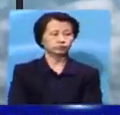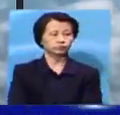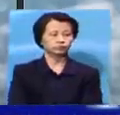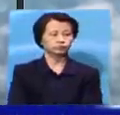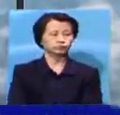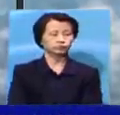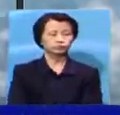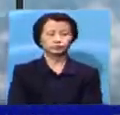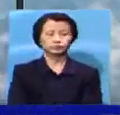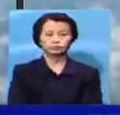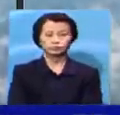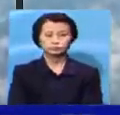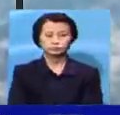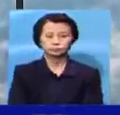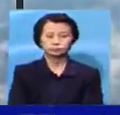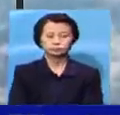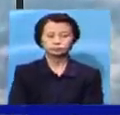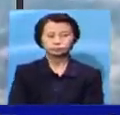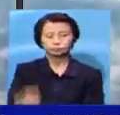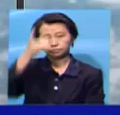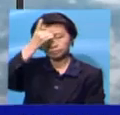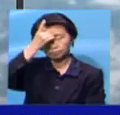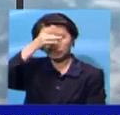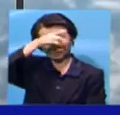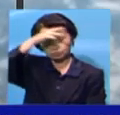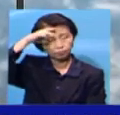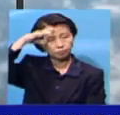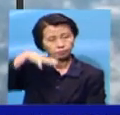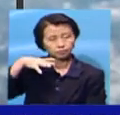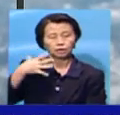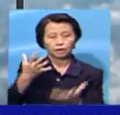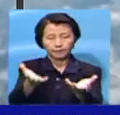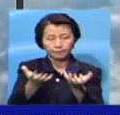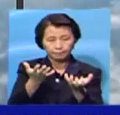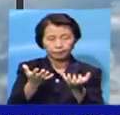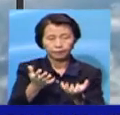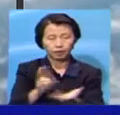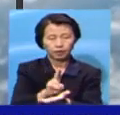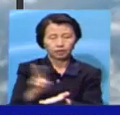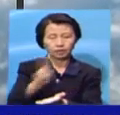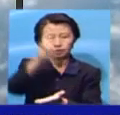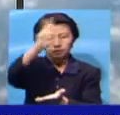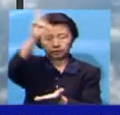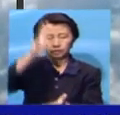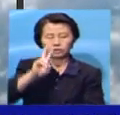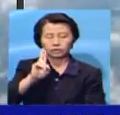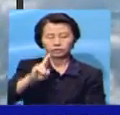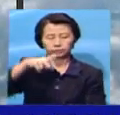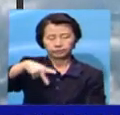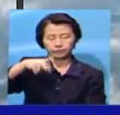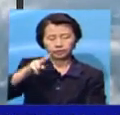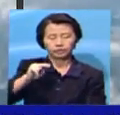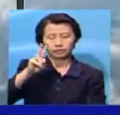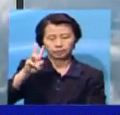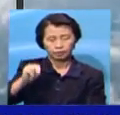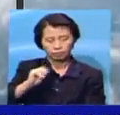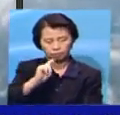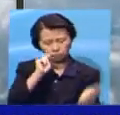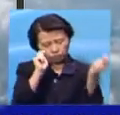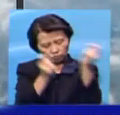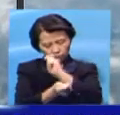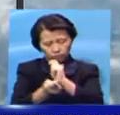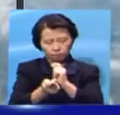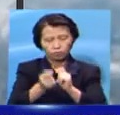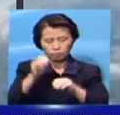itu dalam perkembangan lain Datuk Seri hisamuddin mahu Universiti Pertahanan Nasional Malaysia nm merombak dan mengkaji